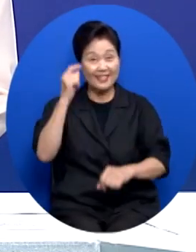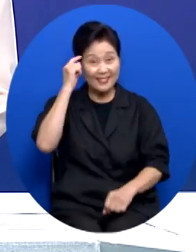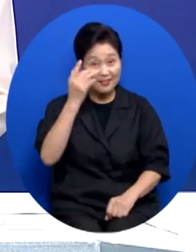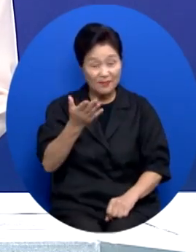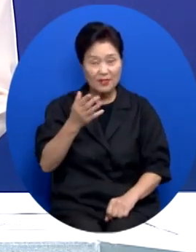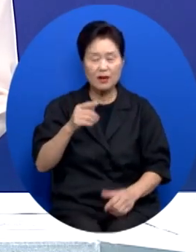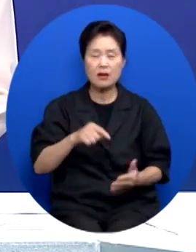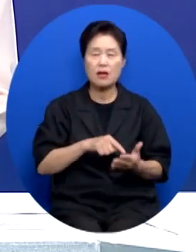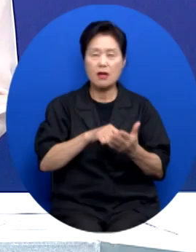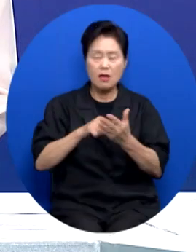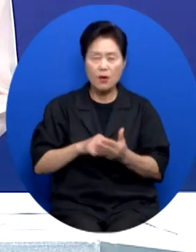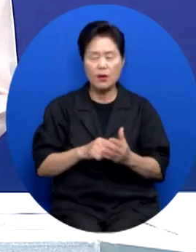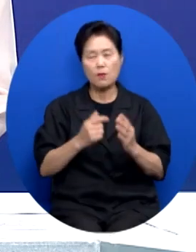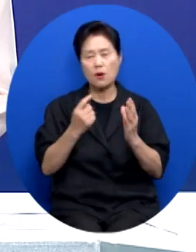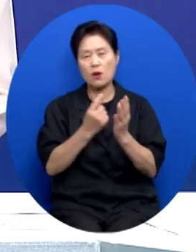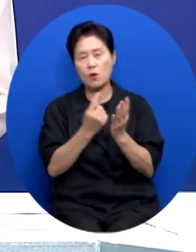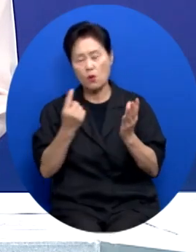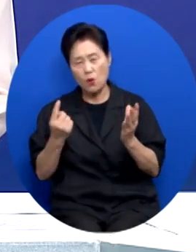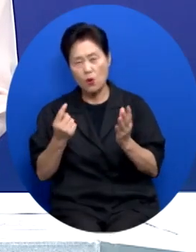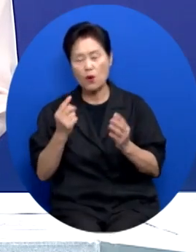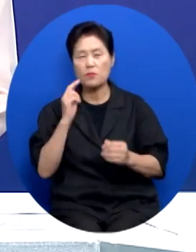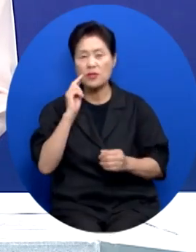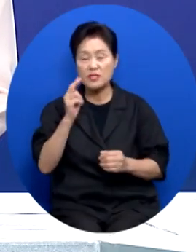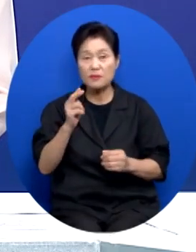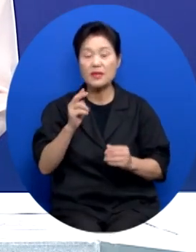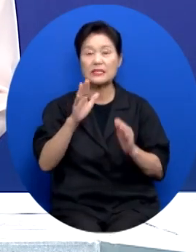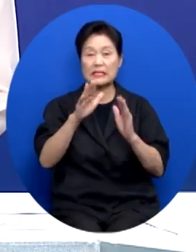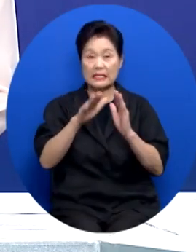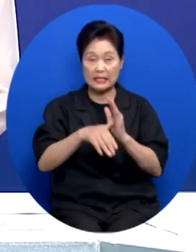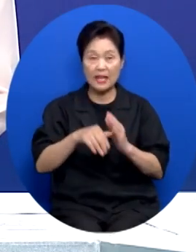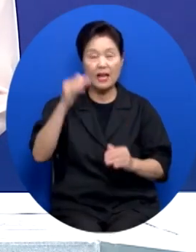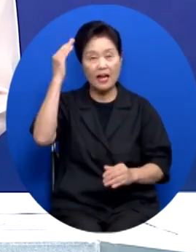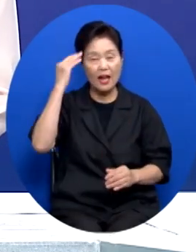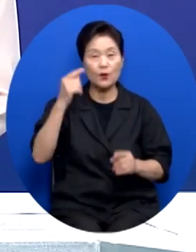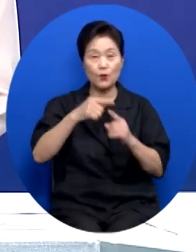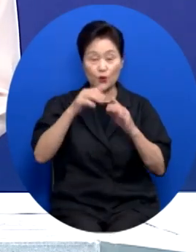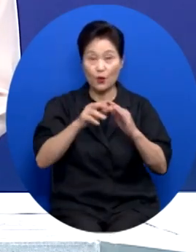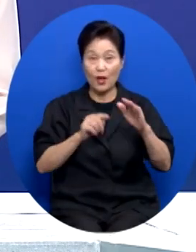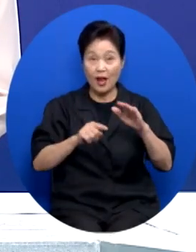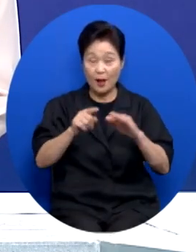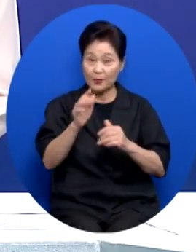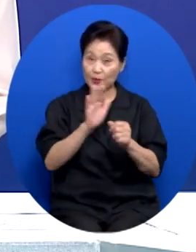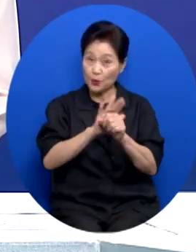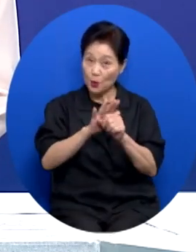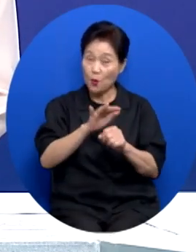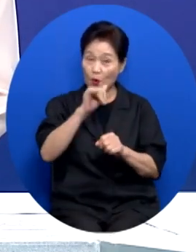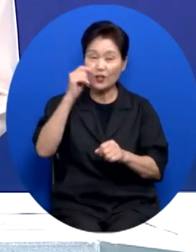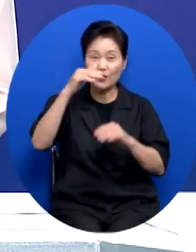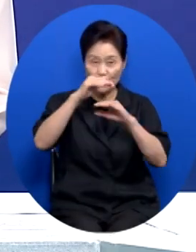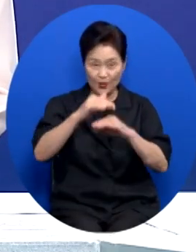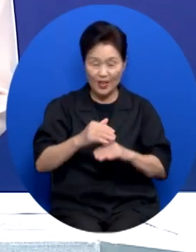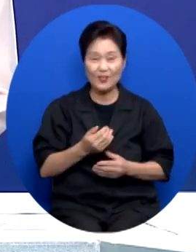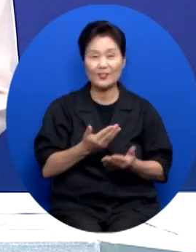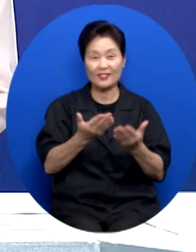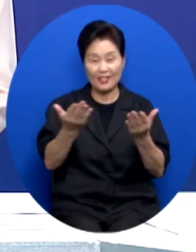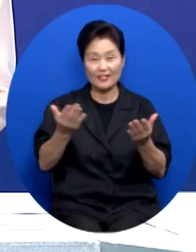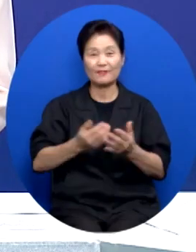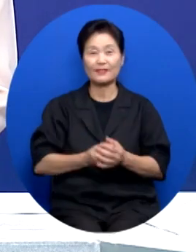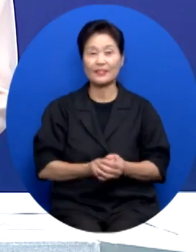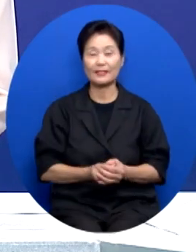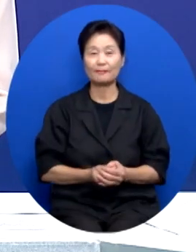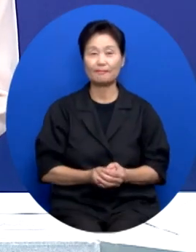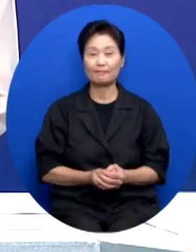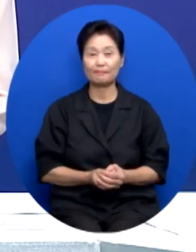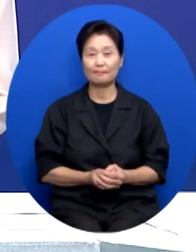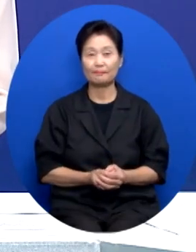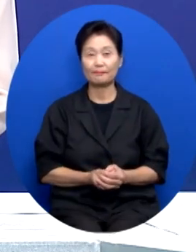외로움과 고립감이 더해지는 소외 이웃을 위해 한국교회가 앞장섰는데요. 추석에 소외된 이웃에게 한국교회는 따뜻한 메시지와